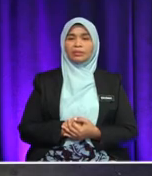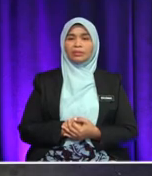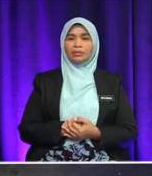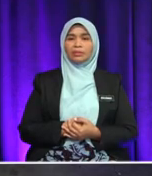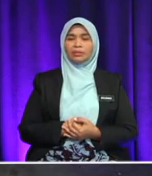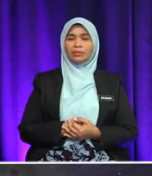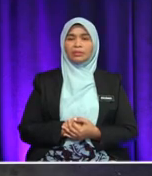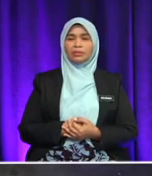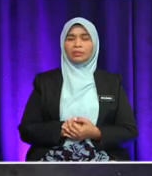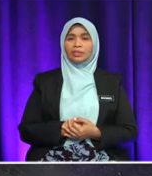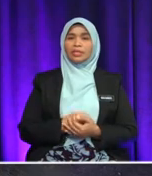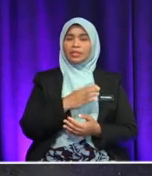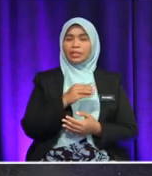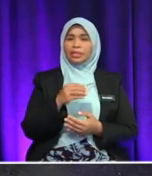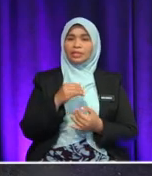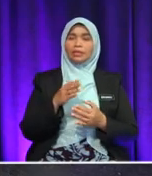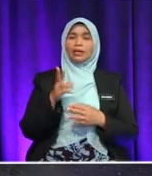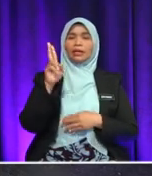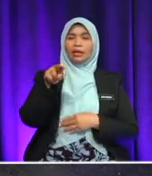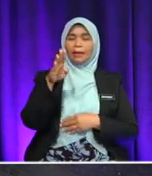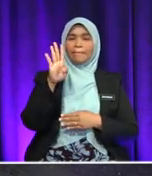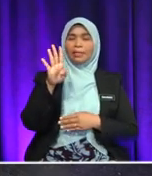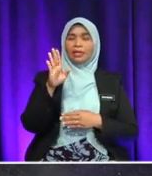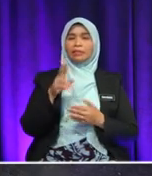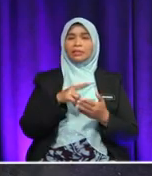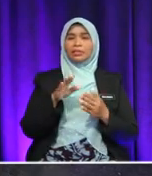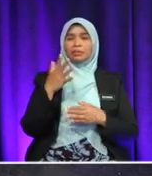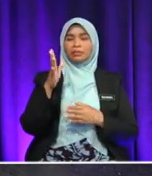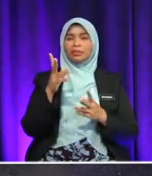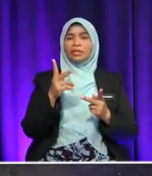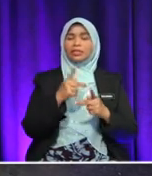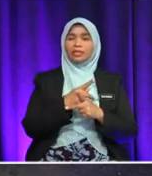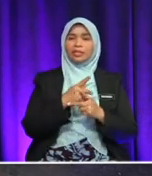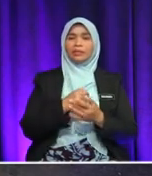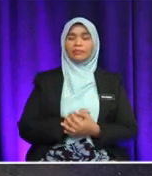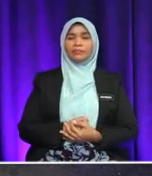Allahu Akbar dan nerakanya keempat 15 kali juga oke